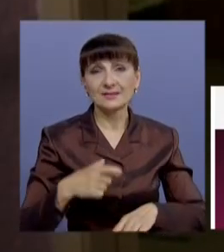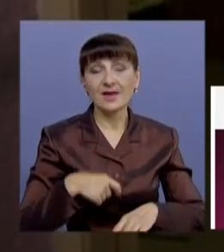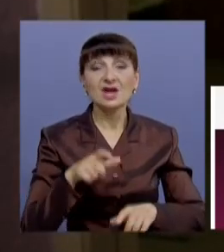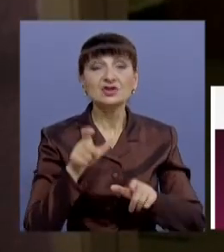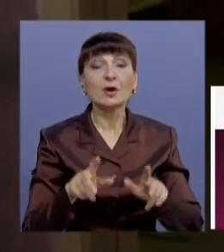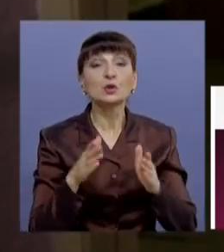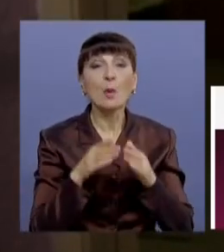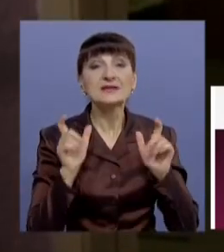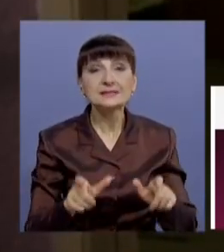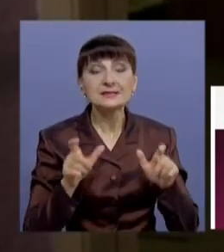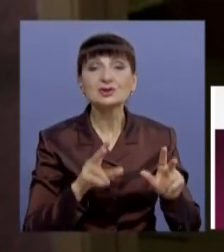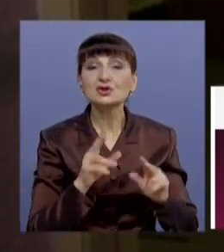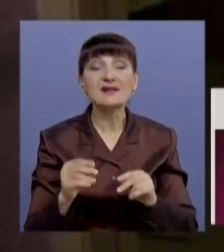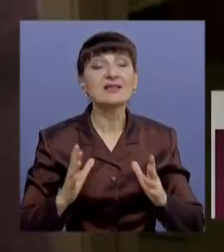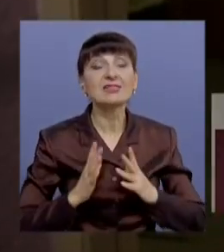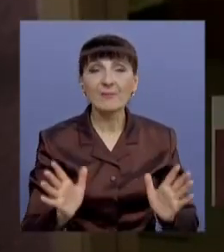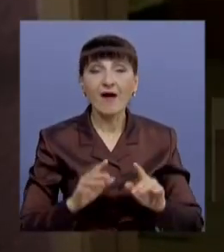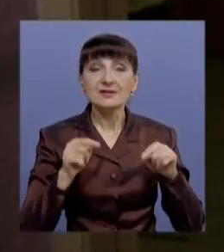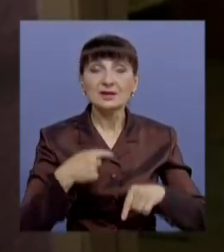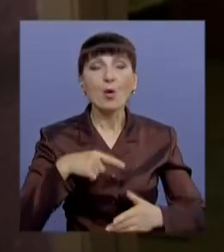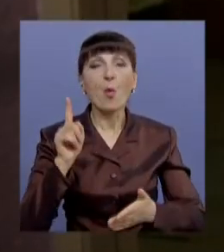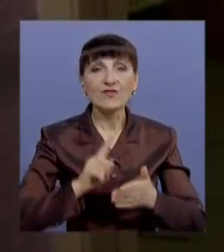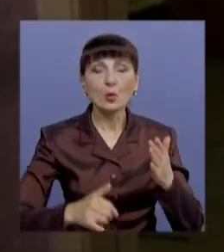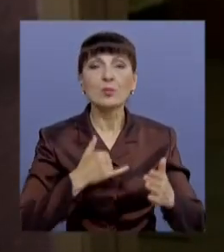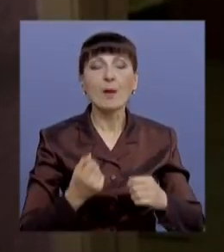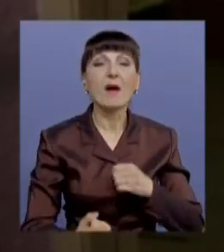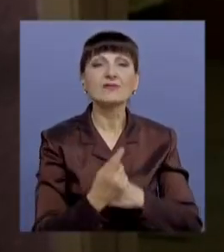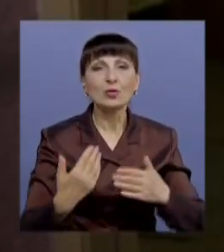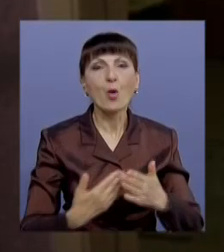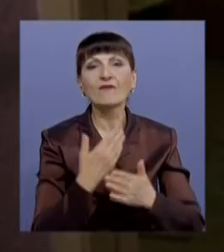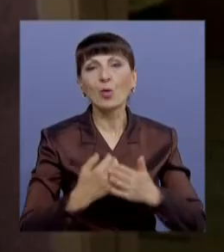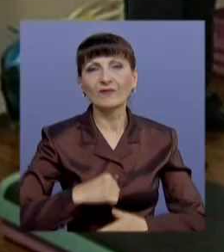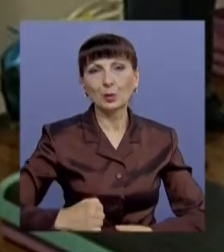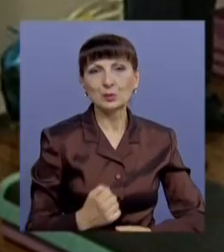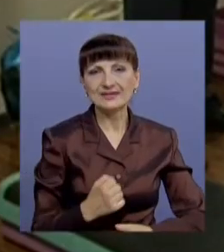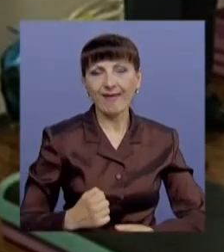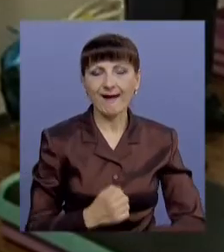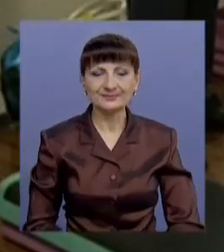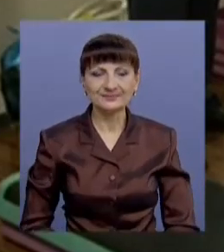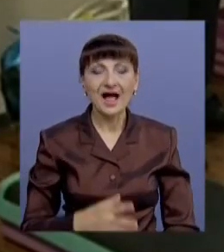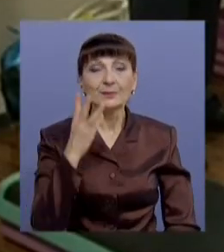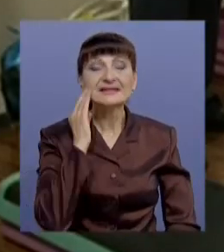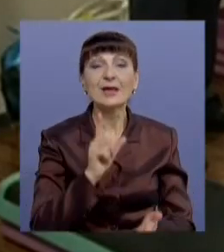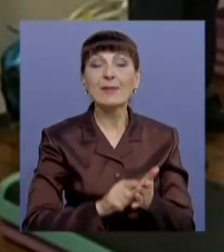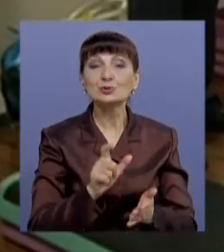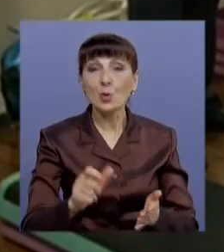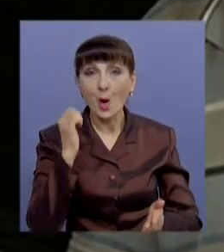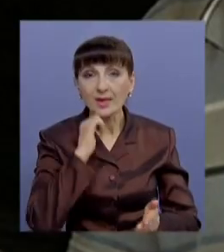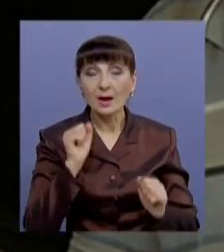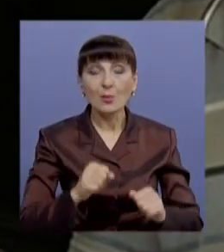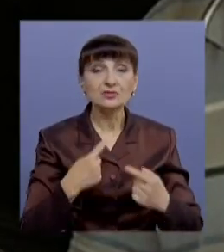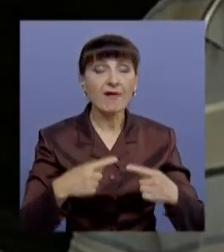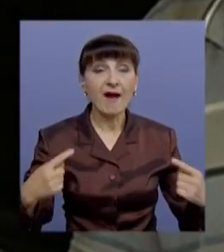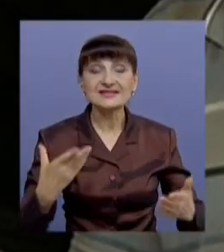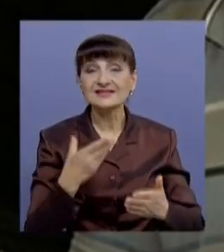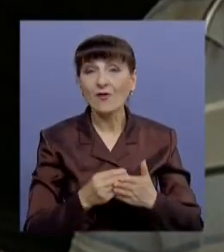сидящий дома, не бывает счастлив, а здесь, я уверен, у меня появятся новые друзья. Алматинские пенсионеры могут разнообразить свой